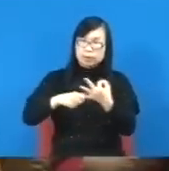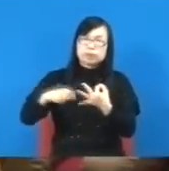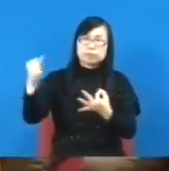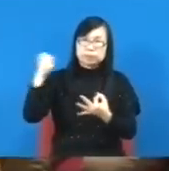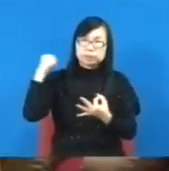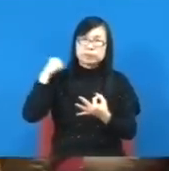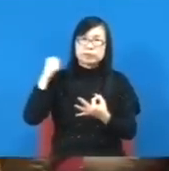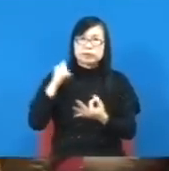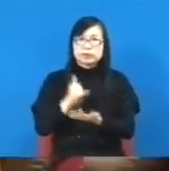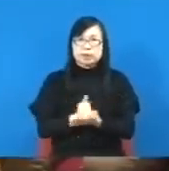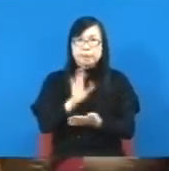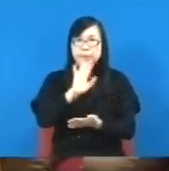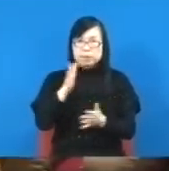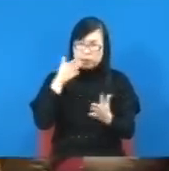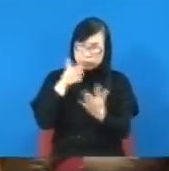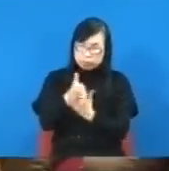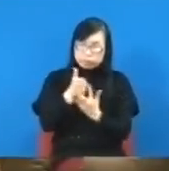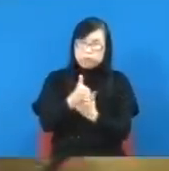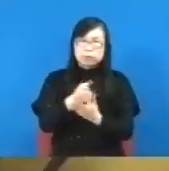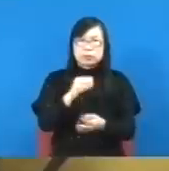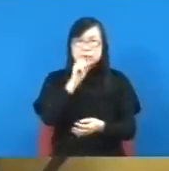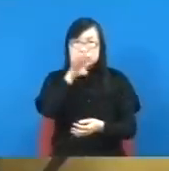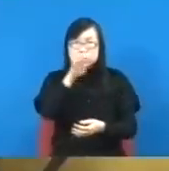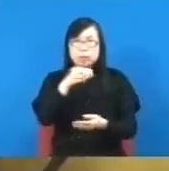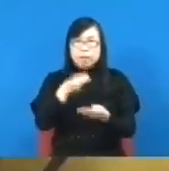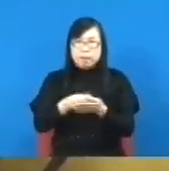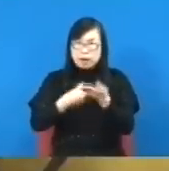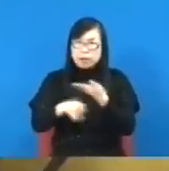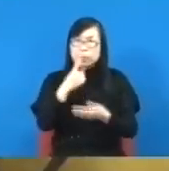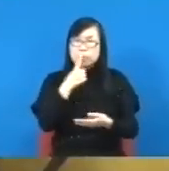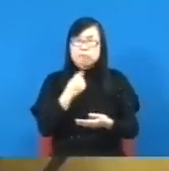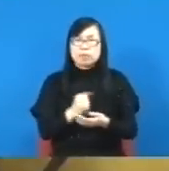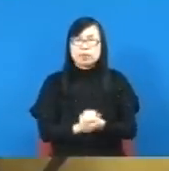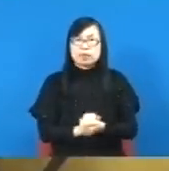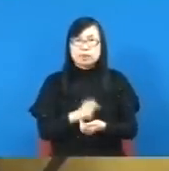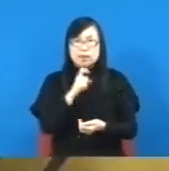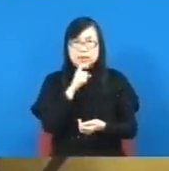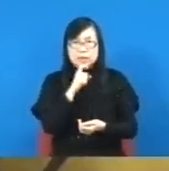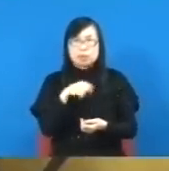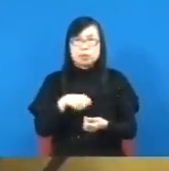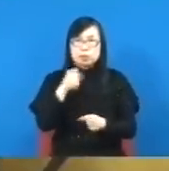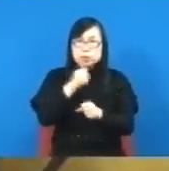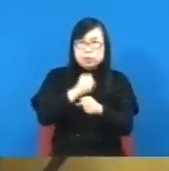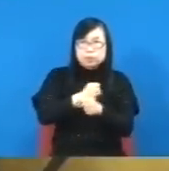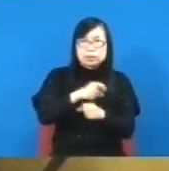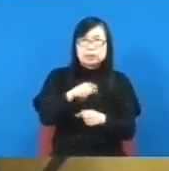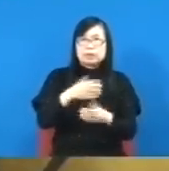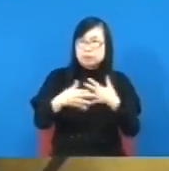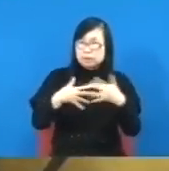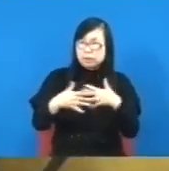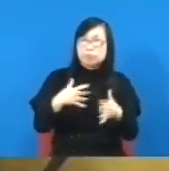強雖然間就唔係主動係話叫人賣血嗰位，但係佢都有去處理賣血嗰件事嘅喎。